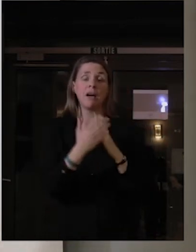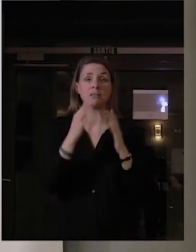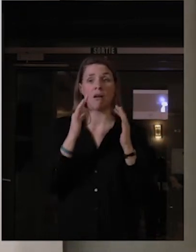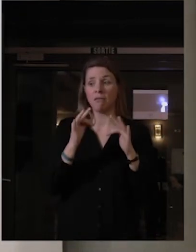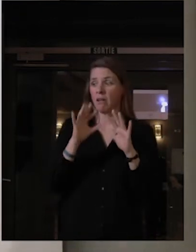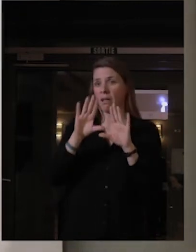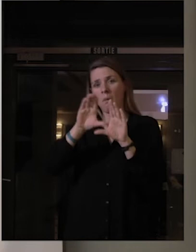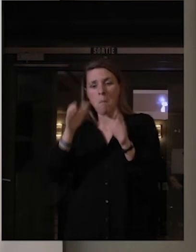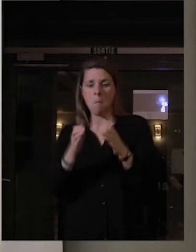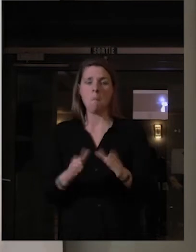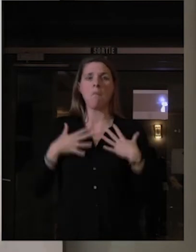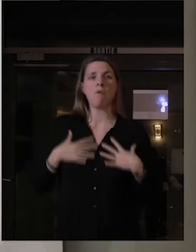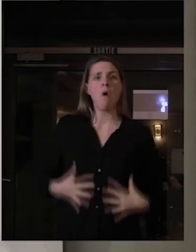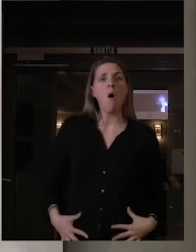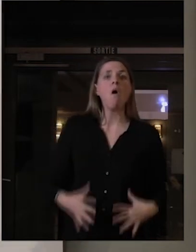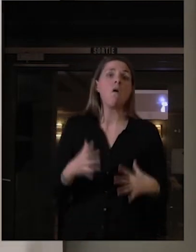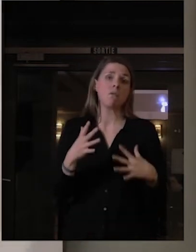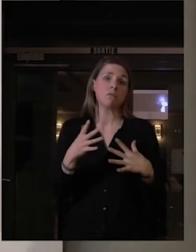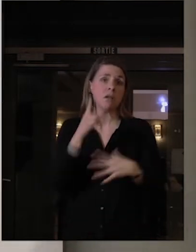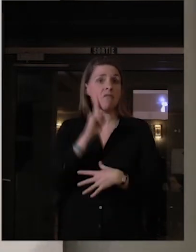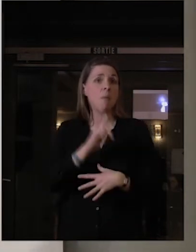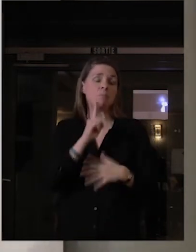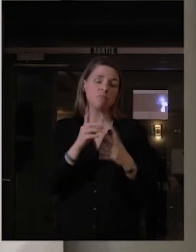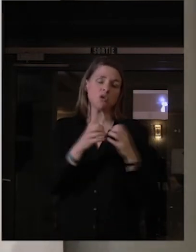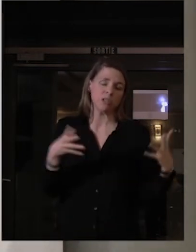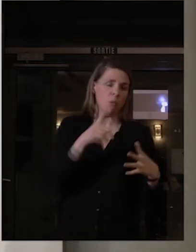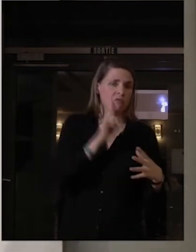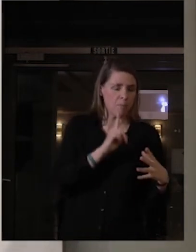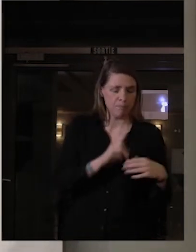esthétique, l'hypersexualisation des corps, des femmes pour la plupart du temps,